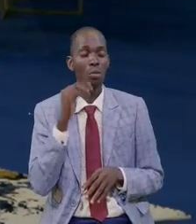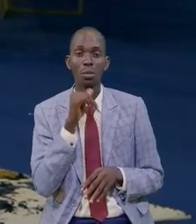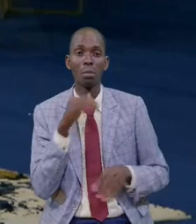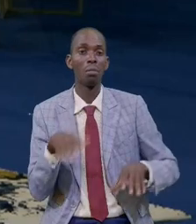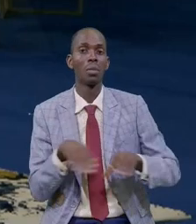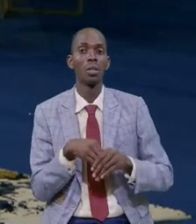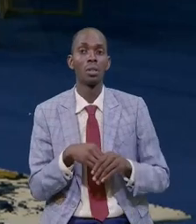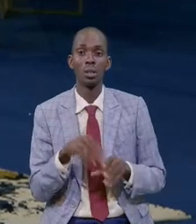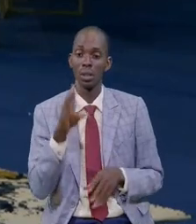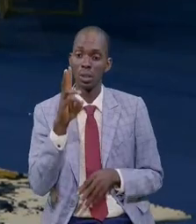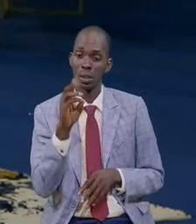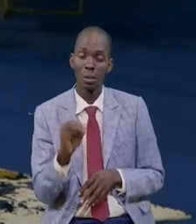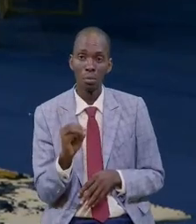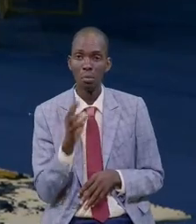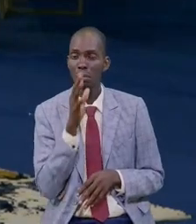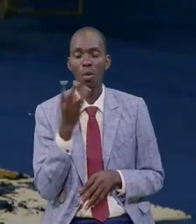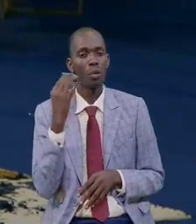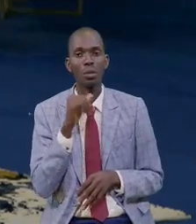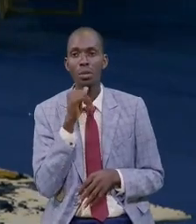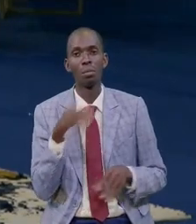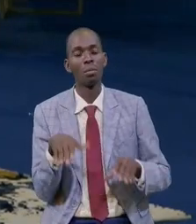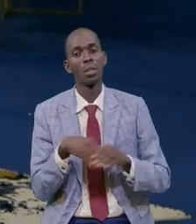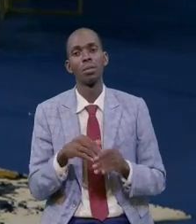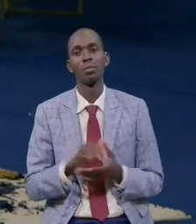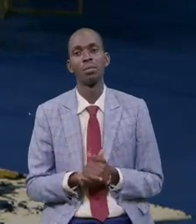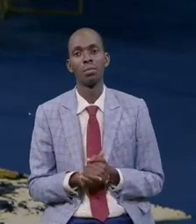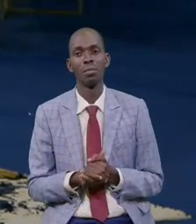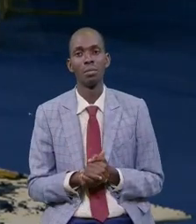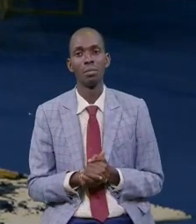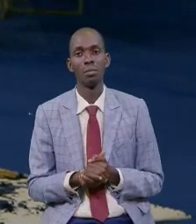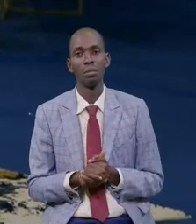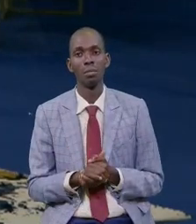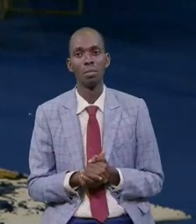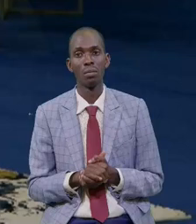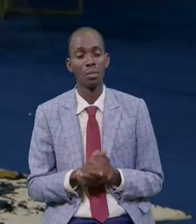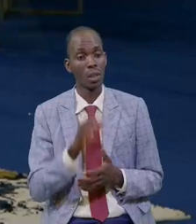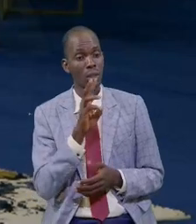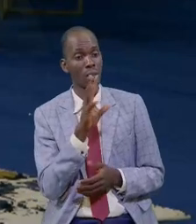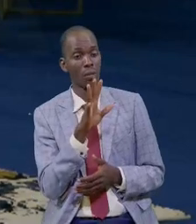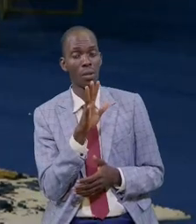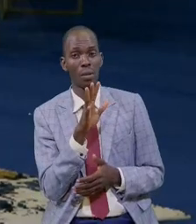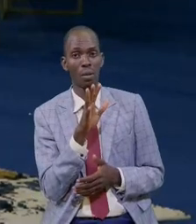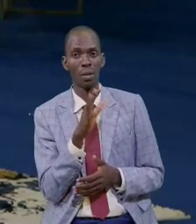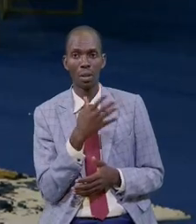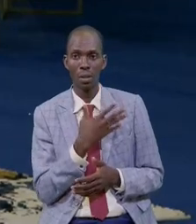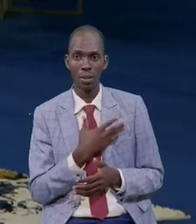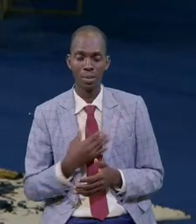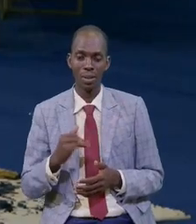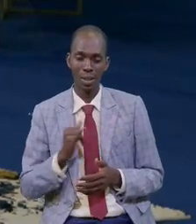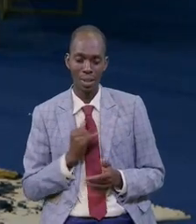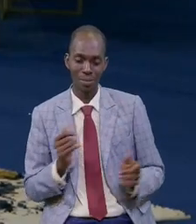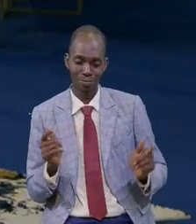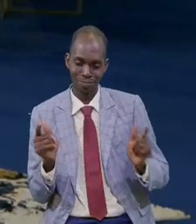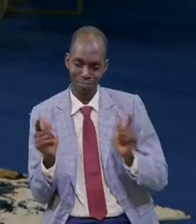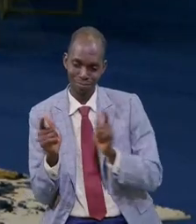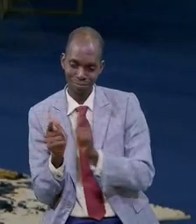mariée 60 ans elle n'était pas marié 65 ans je suis venu